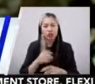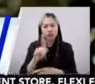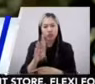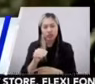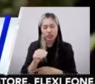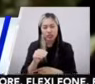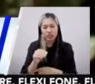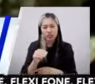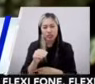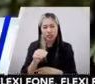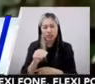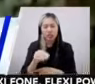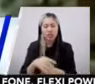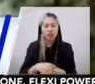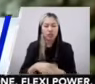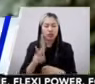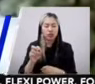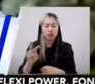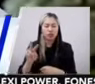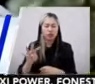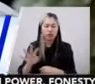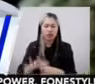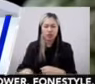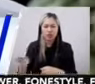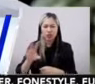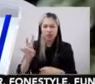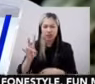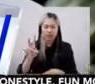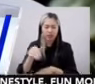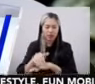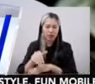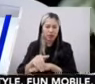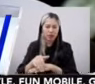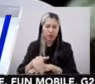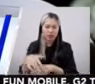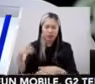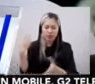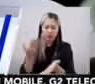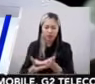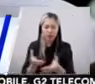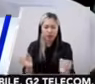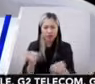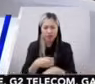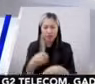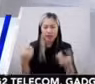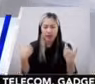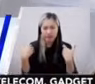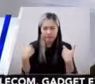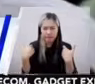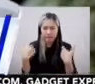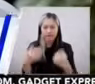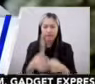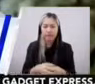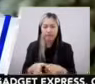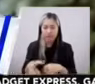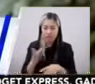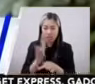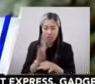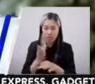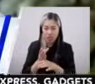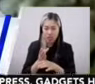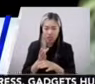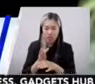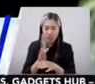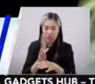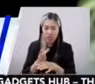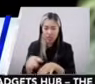p.m., nung dumating siya sa opisina, nandun na isang Land Cruiser, on board is Miss Alice